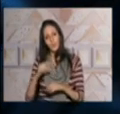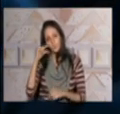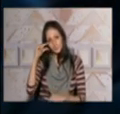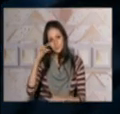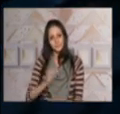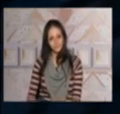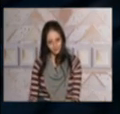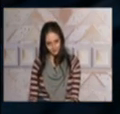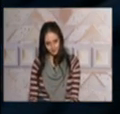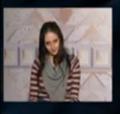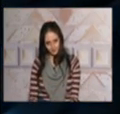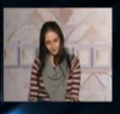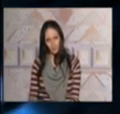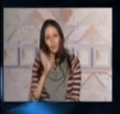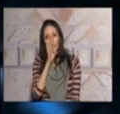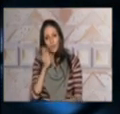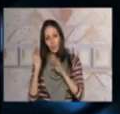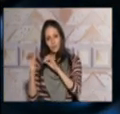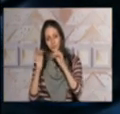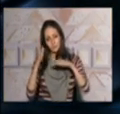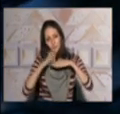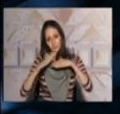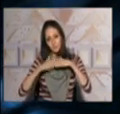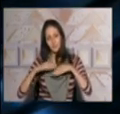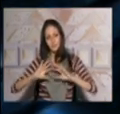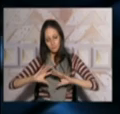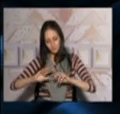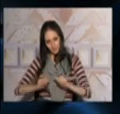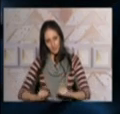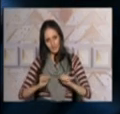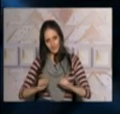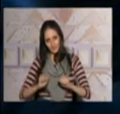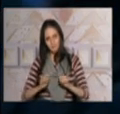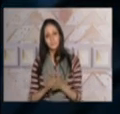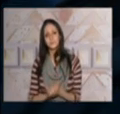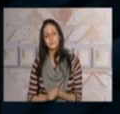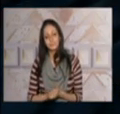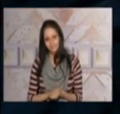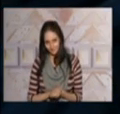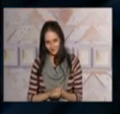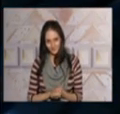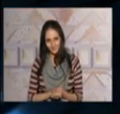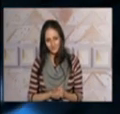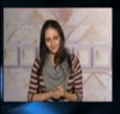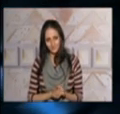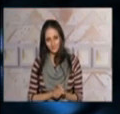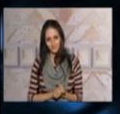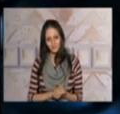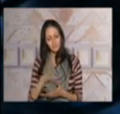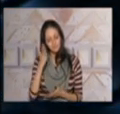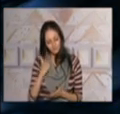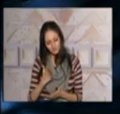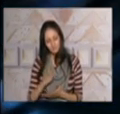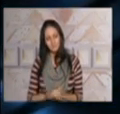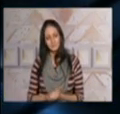ففي للاداريين واعضاء هيئه التدريس، الى ان يتقرر بقى عكس ذلك او زياده فممكن ان